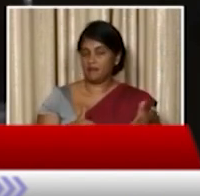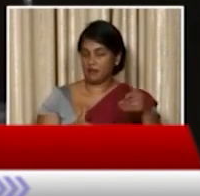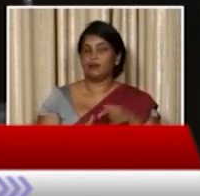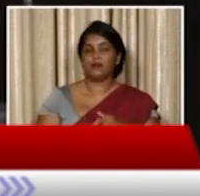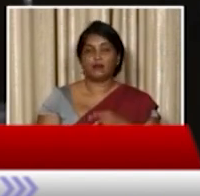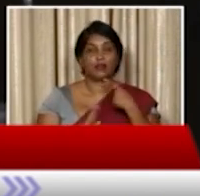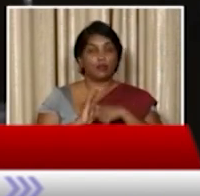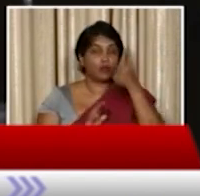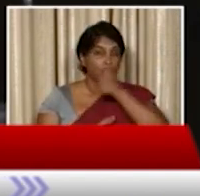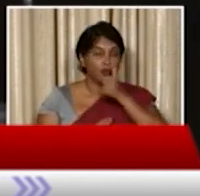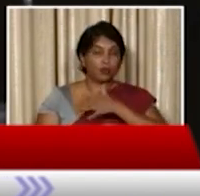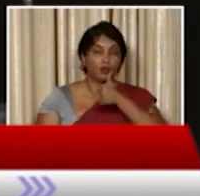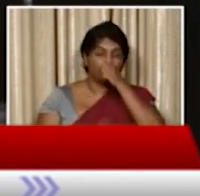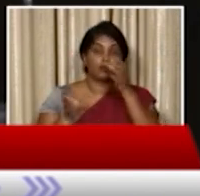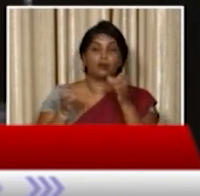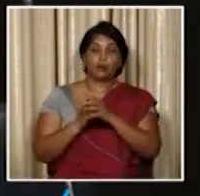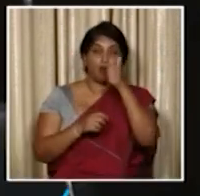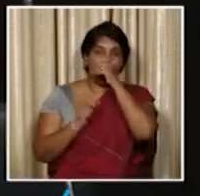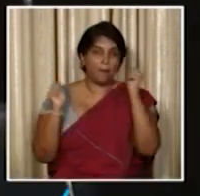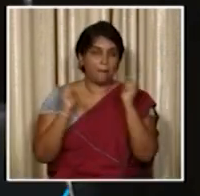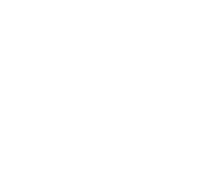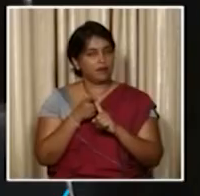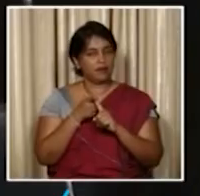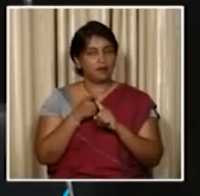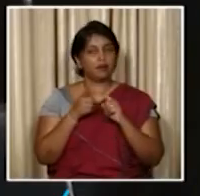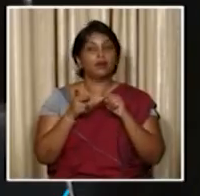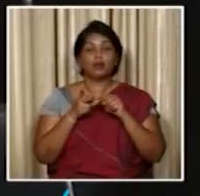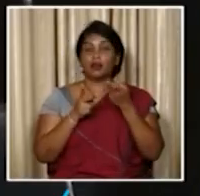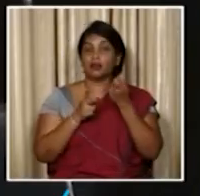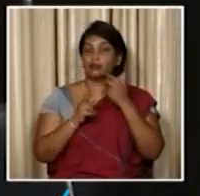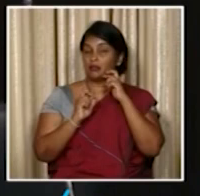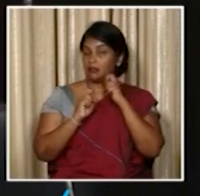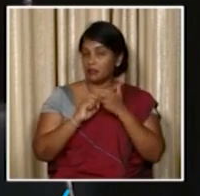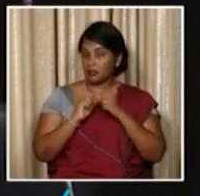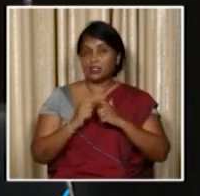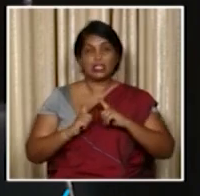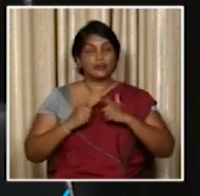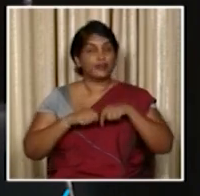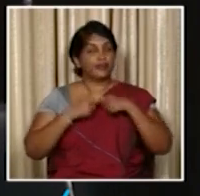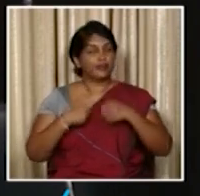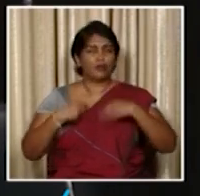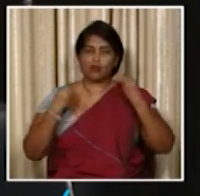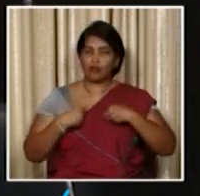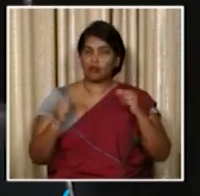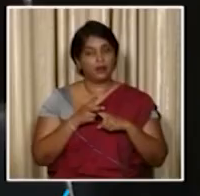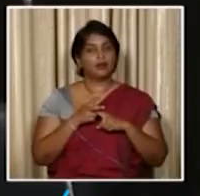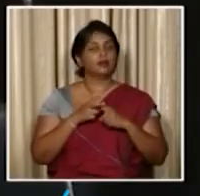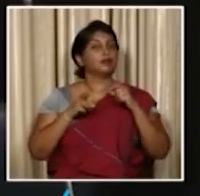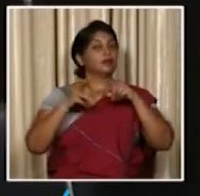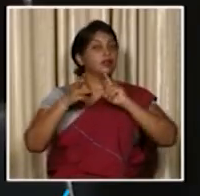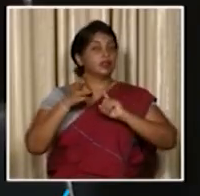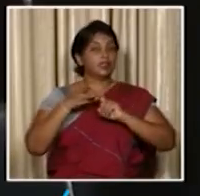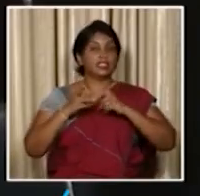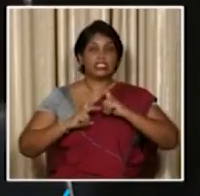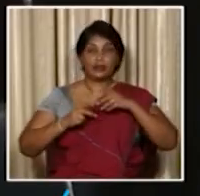තිබෙනවා රට හොරා කාපු හොරකල්ලිය නිසා හොරබියක් ඇති වෙලා තියෙනවා ජනතාවට මේ ආර්ථික අර්බුදයේ හැමුවේ ජීවනෝපාය අහිමි වීමේ බියක් ඇති වෙලා තිබෙනවා